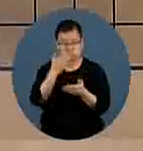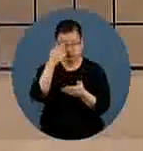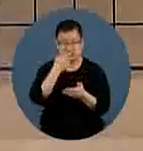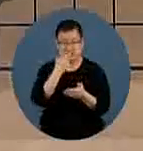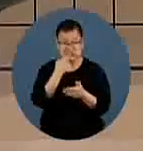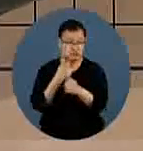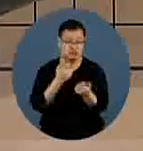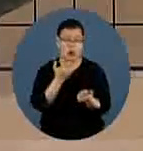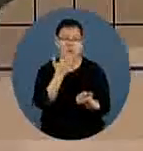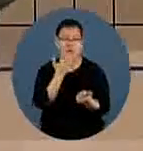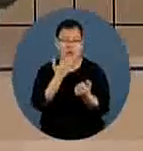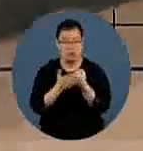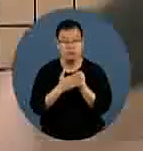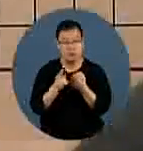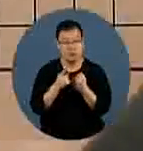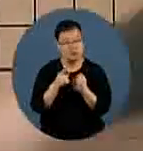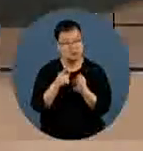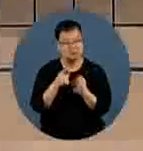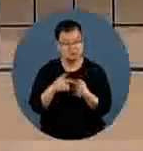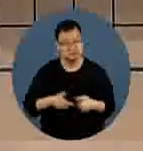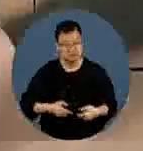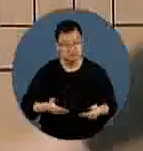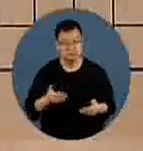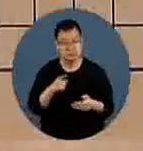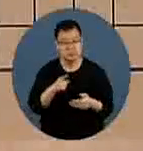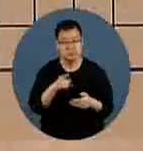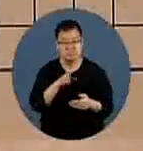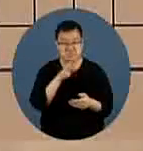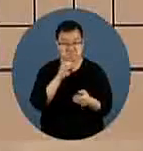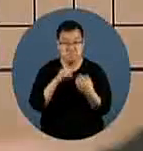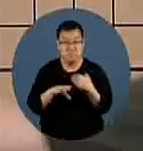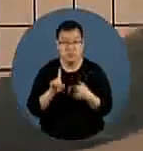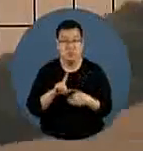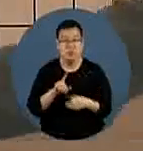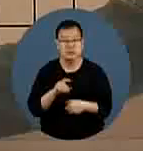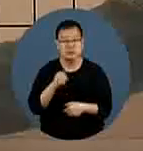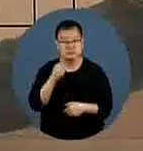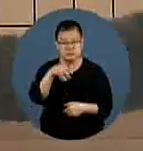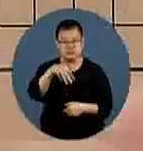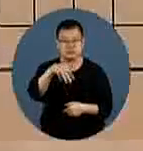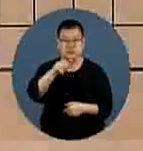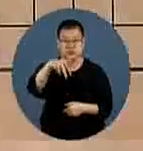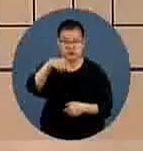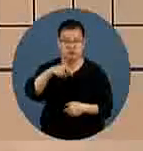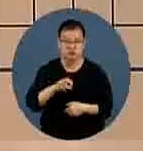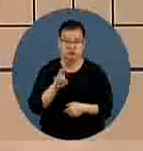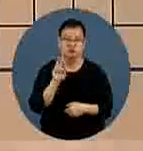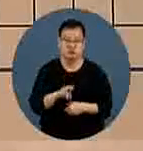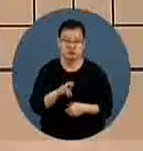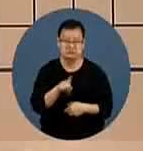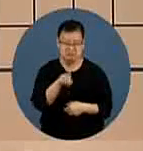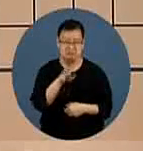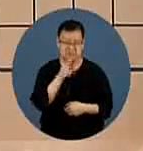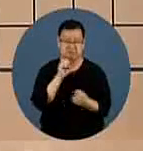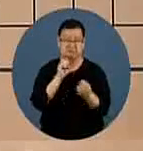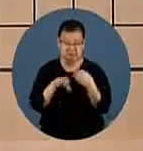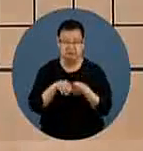없겠죠. 자, 이 문제의 정답은 네, 바로 이렇게 치중을 가는 게 정답이